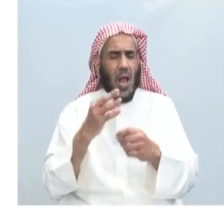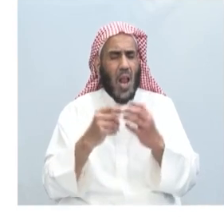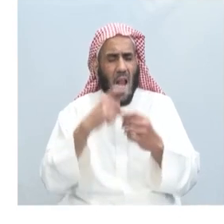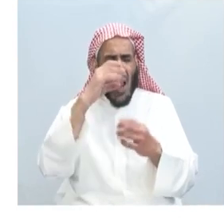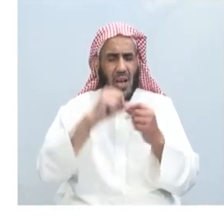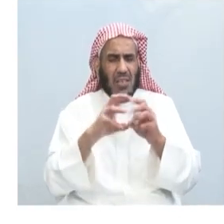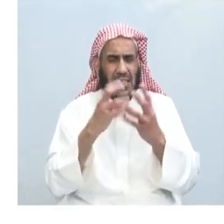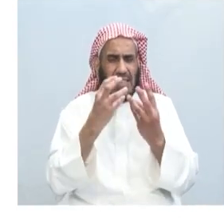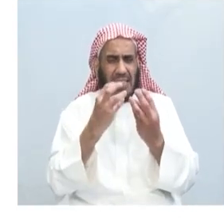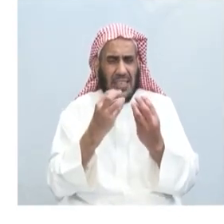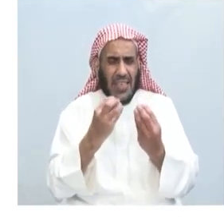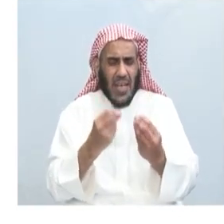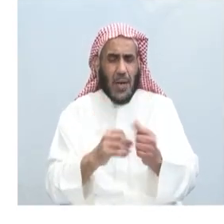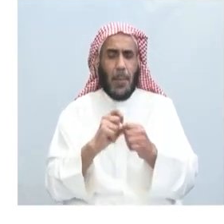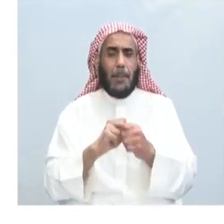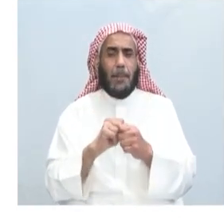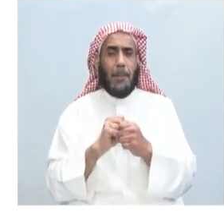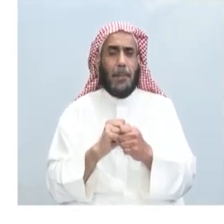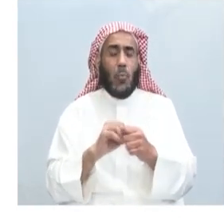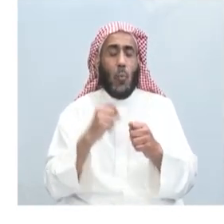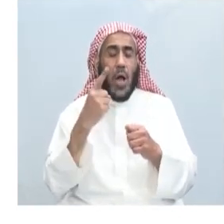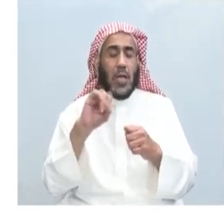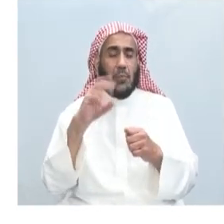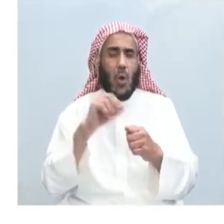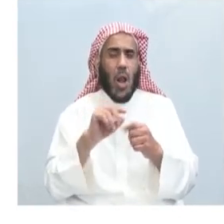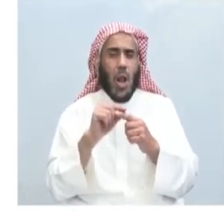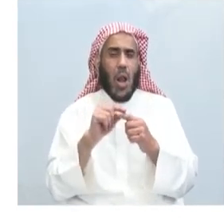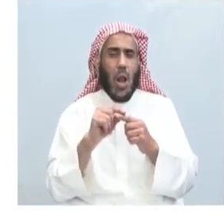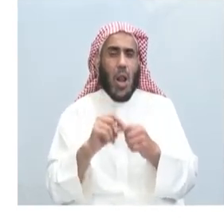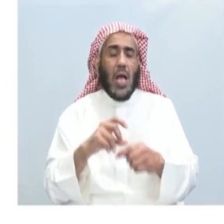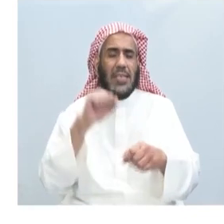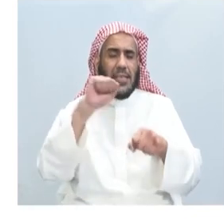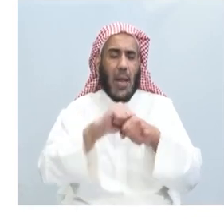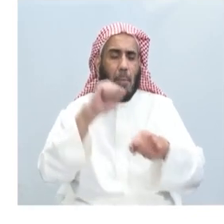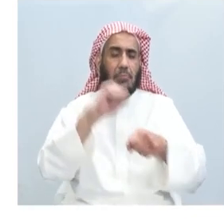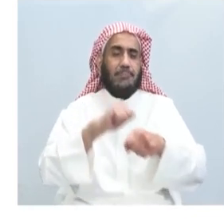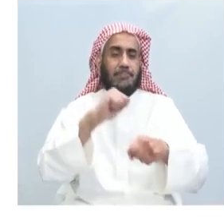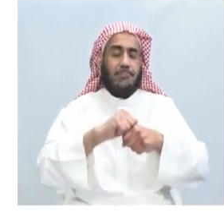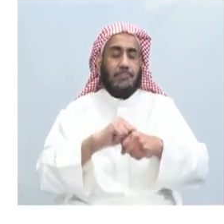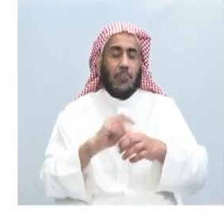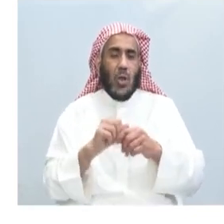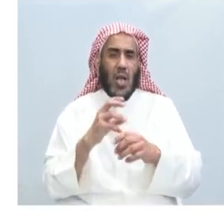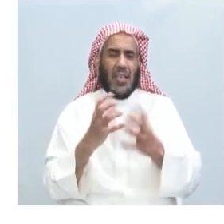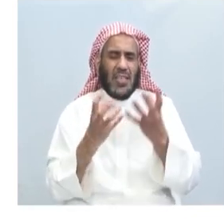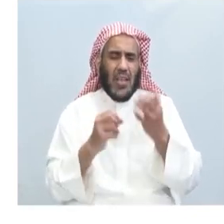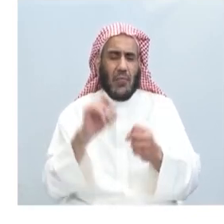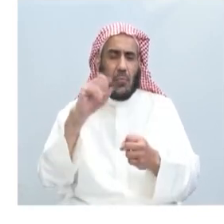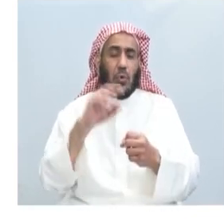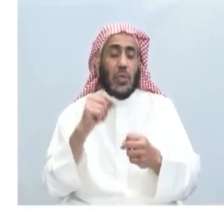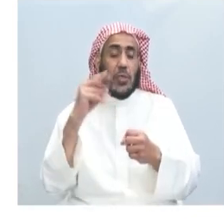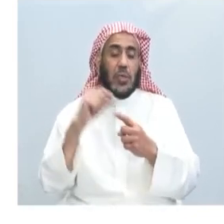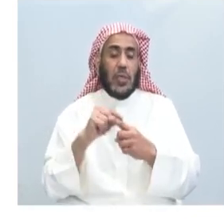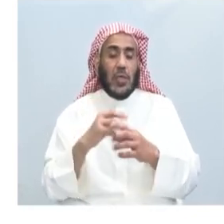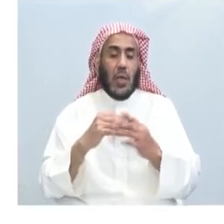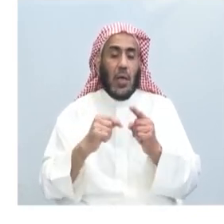اللازمه ايضا لسهر بما انه مولاريه اذا لسهر واحد مول من الماده الصلبه بالنسبه لحراره التكثف المولاريه اتش